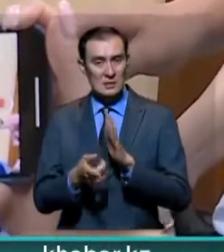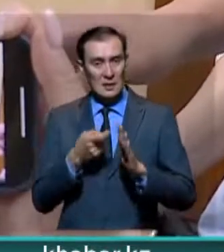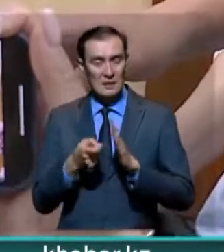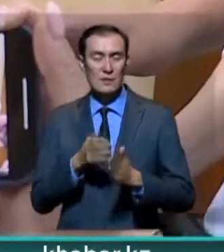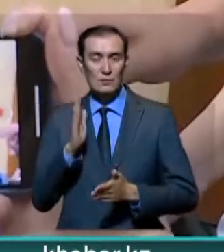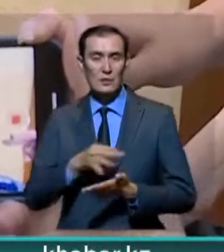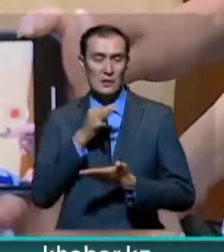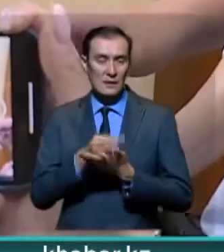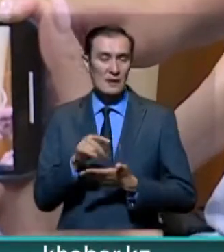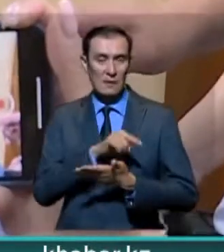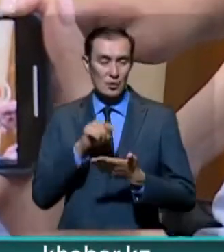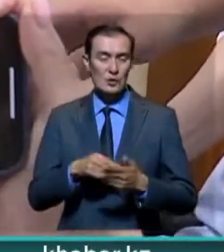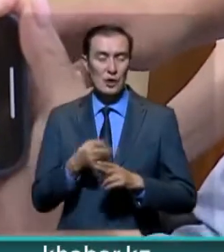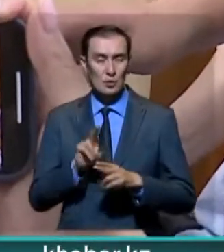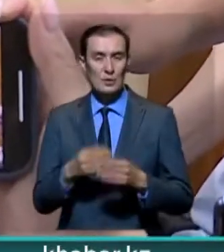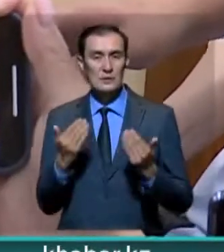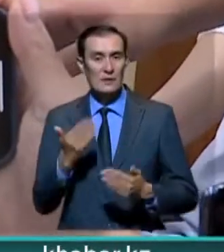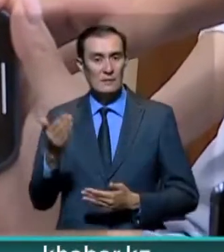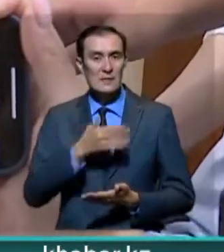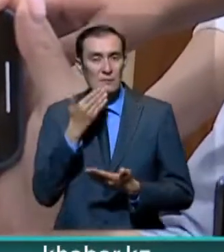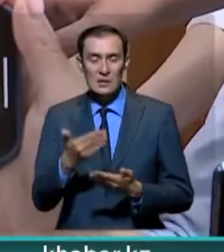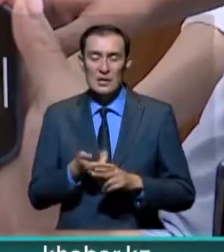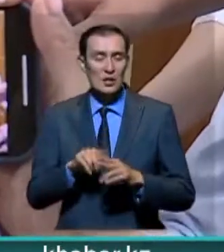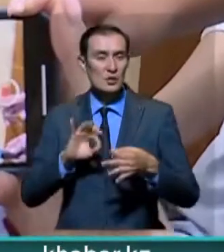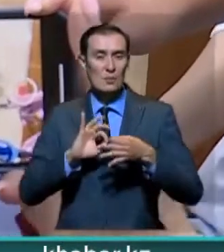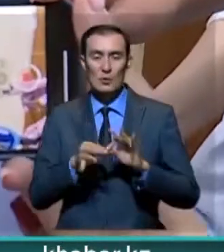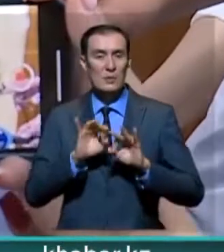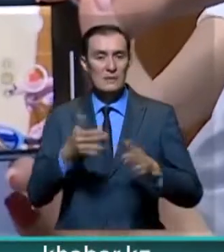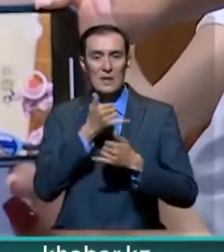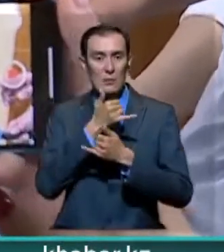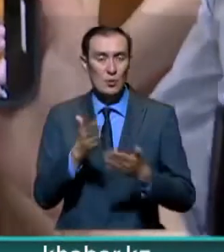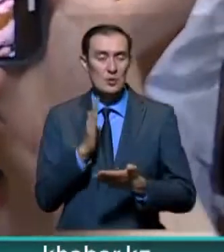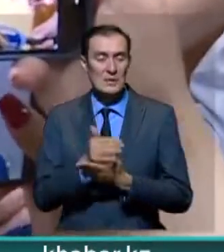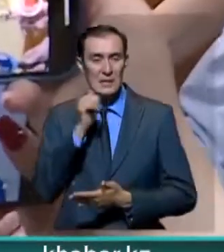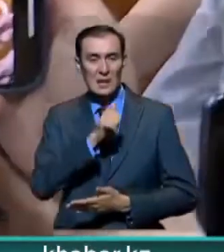Ответы на все вопросы, которые вы сейчас задаете. Скажите. Я не могу их комментировать, потому что есть тайна следствия.